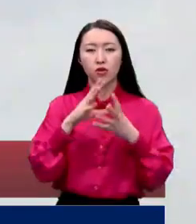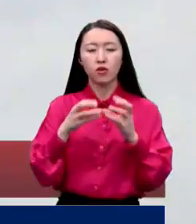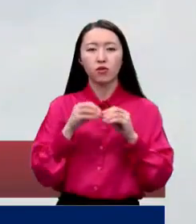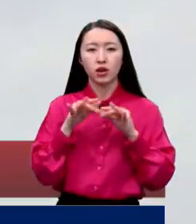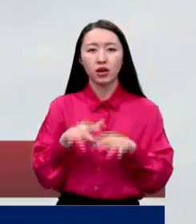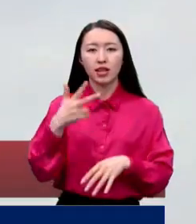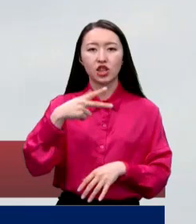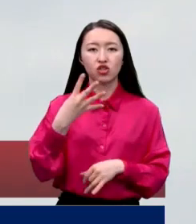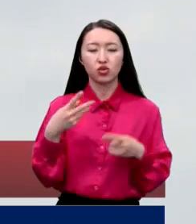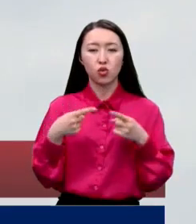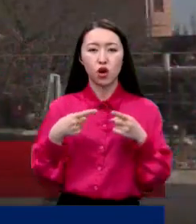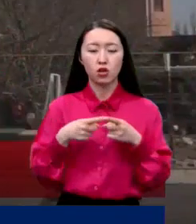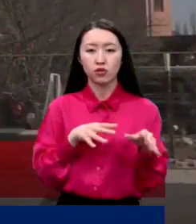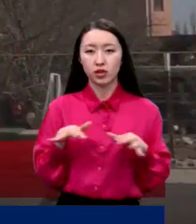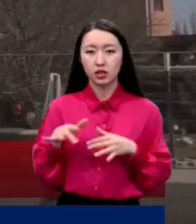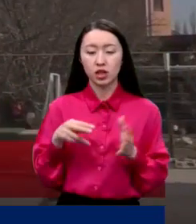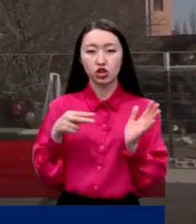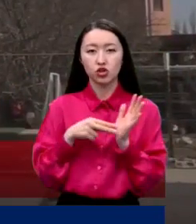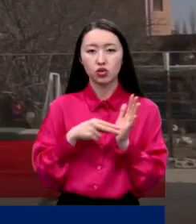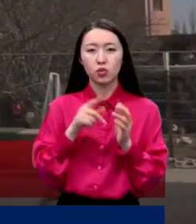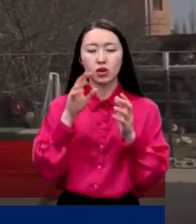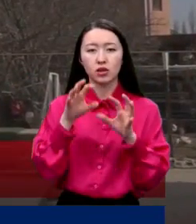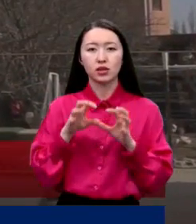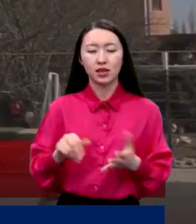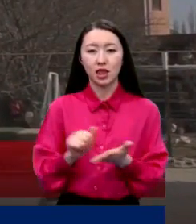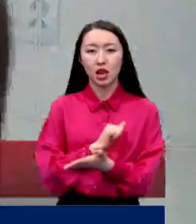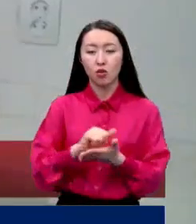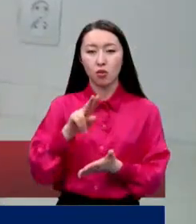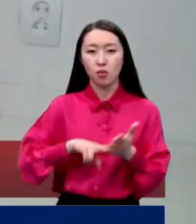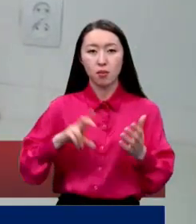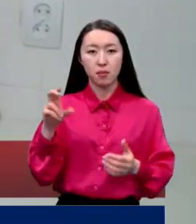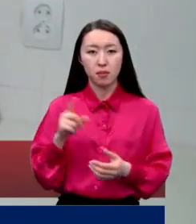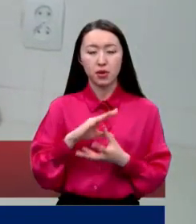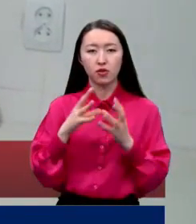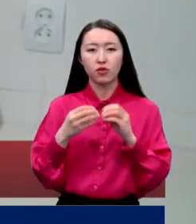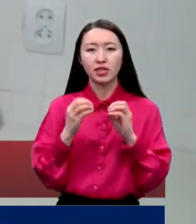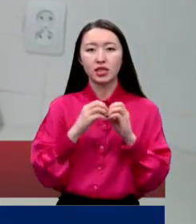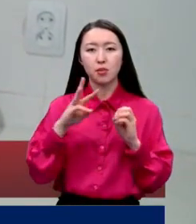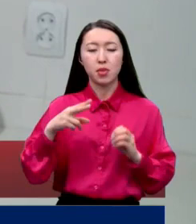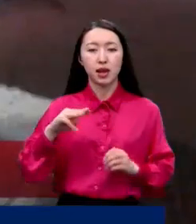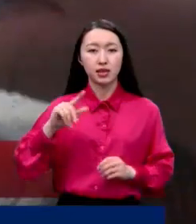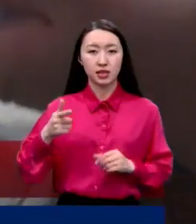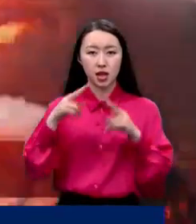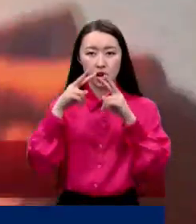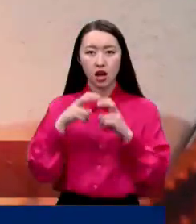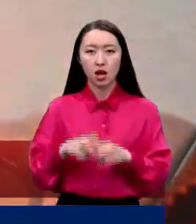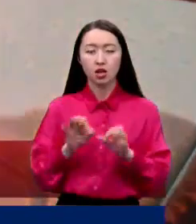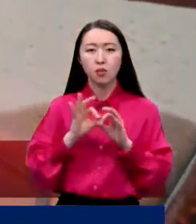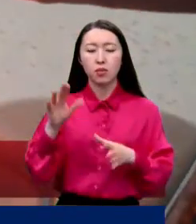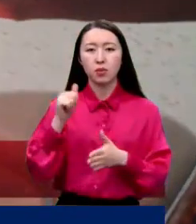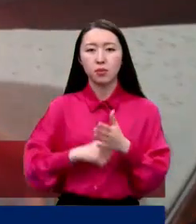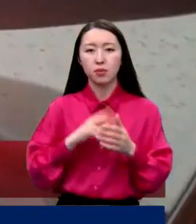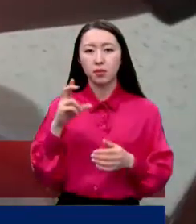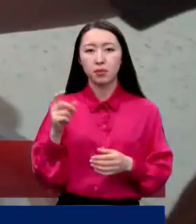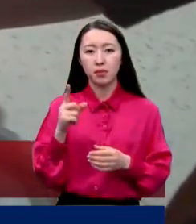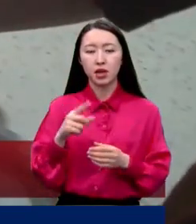34 уголовных дела. Стоимость незадекларированных товаров превысила 10 миллиардов тенге. Расследуется необоснованное завышение цены